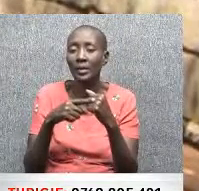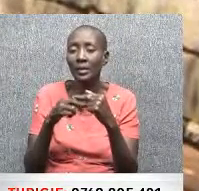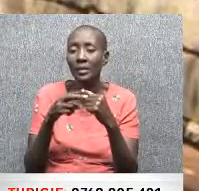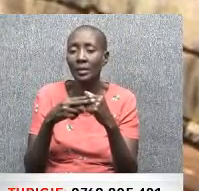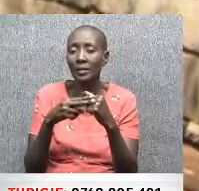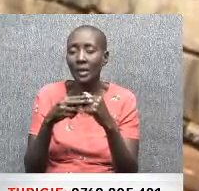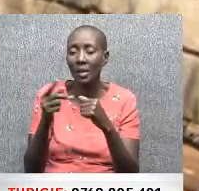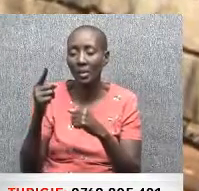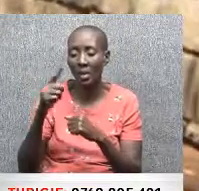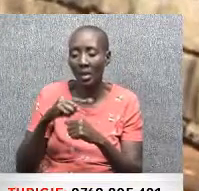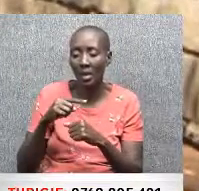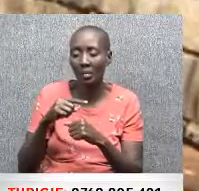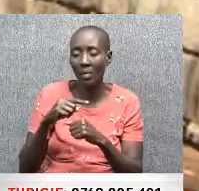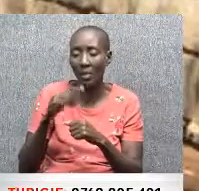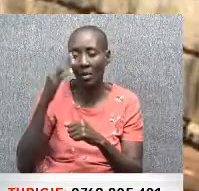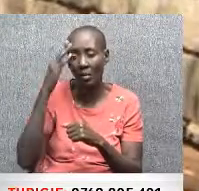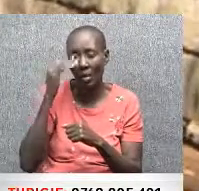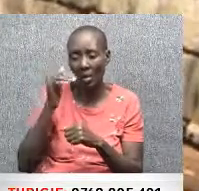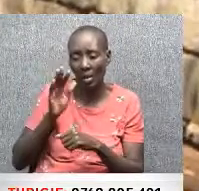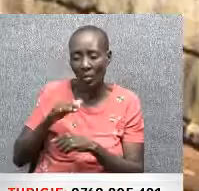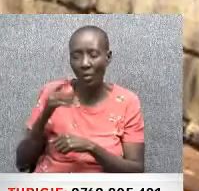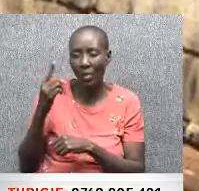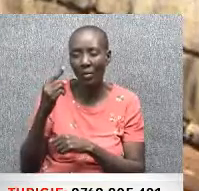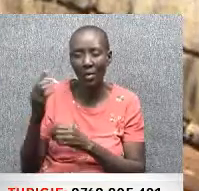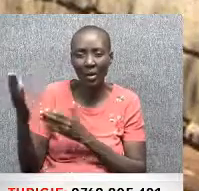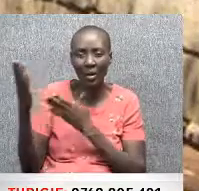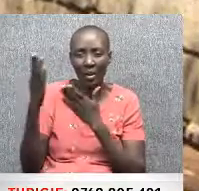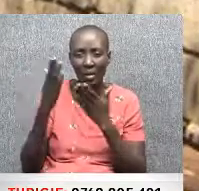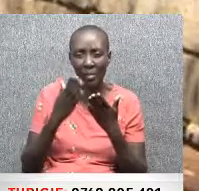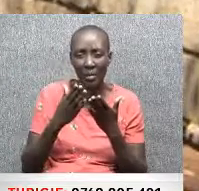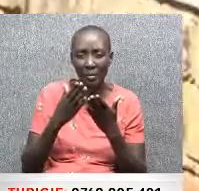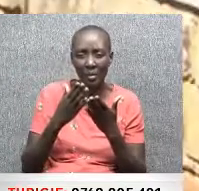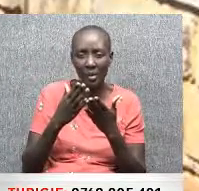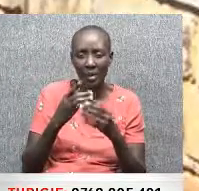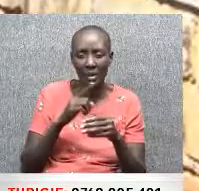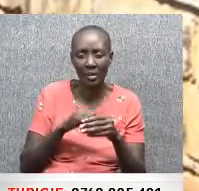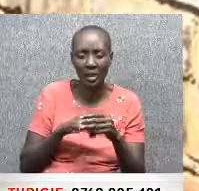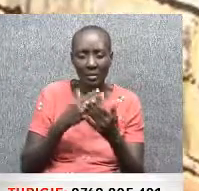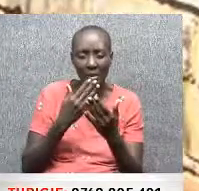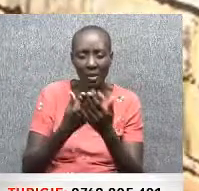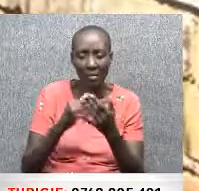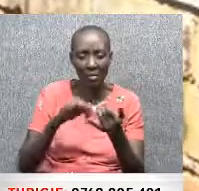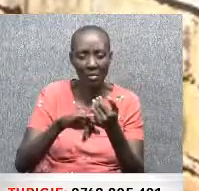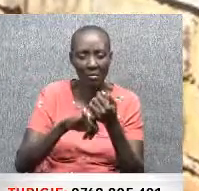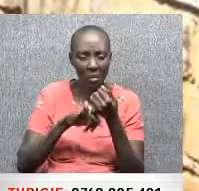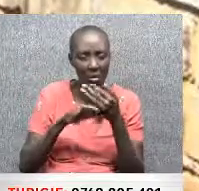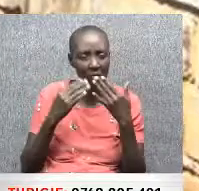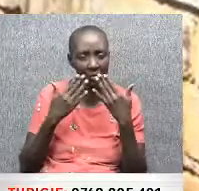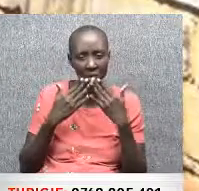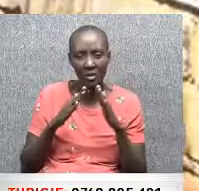kupitia mama moja. Nikafika huku nikakuja nikaoleka. Hii haikuwa dini yangu, but